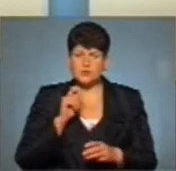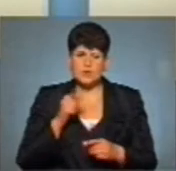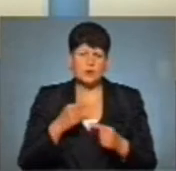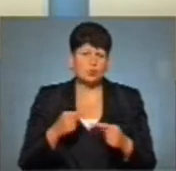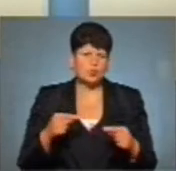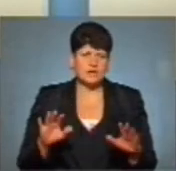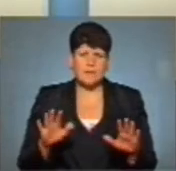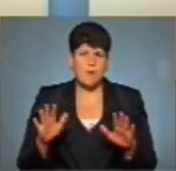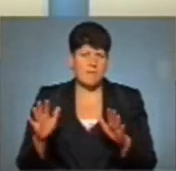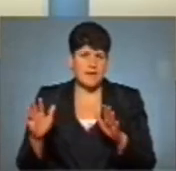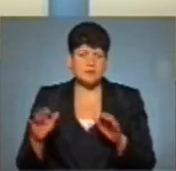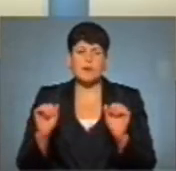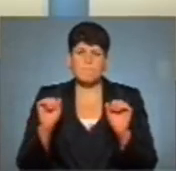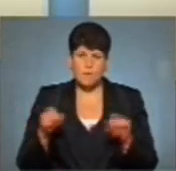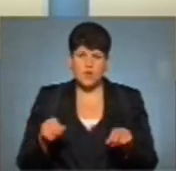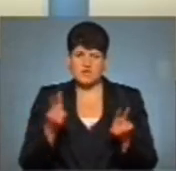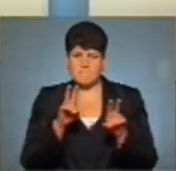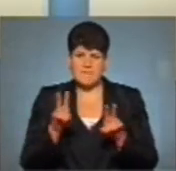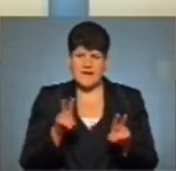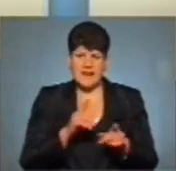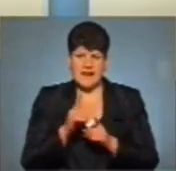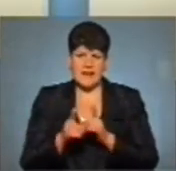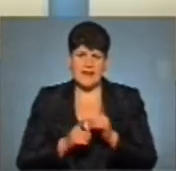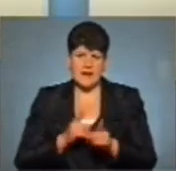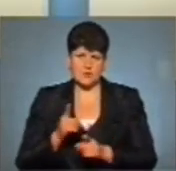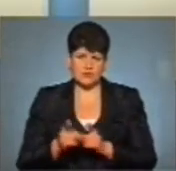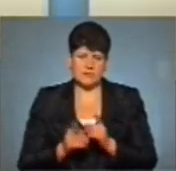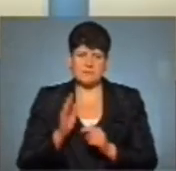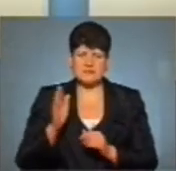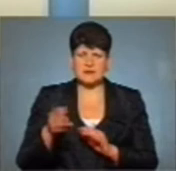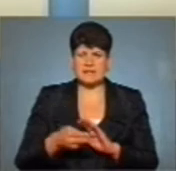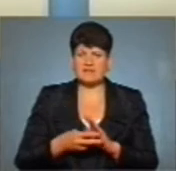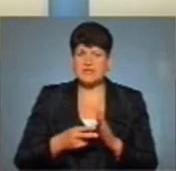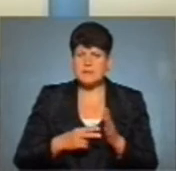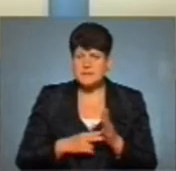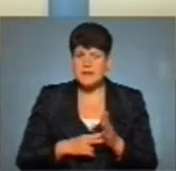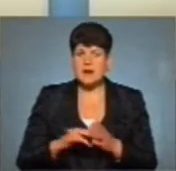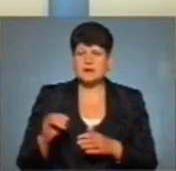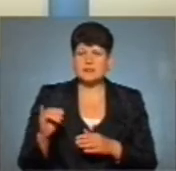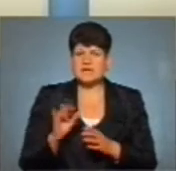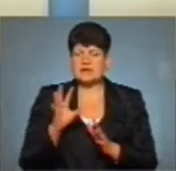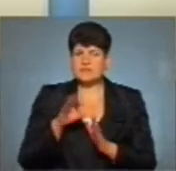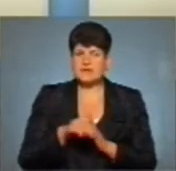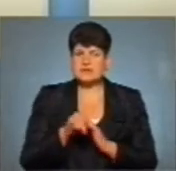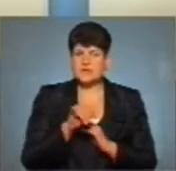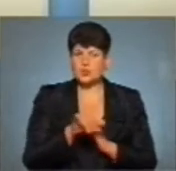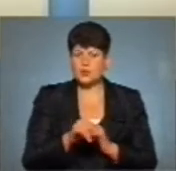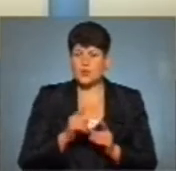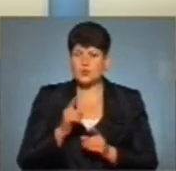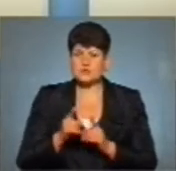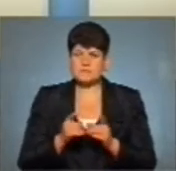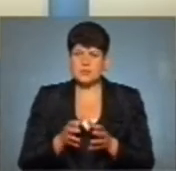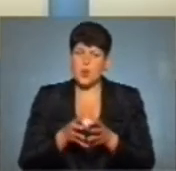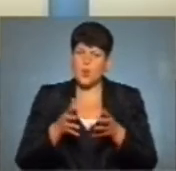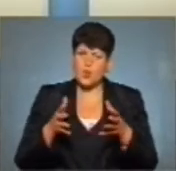будь-який момент може переглянути той самий перспективний план і внести в нього зміни,